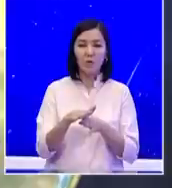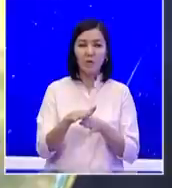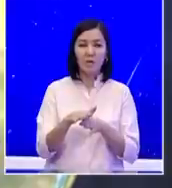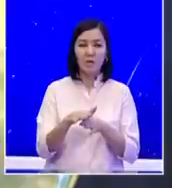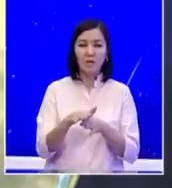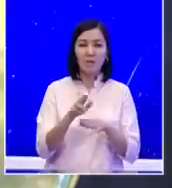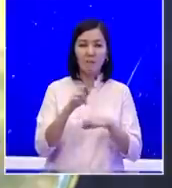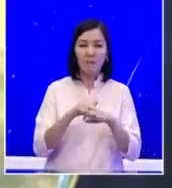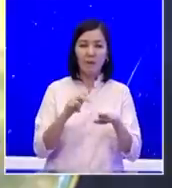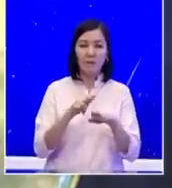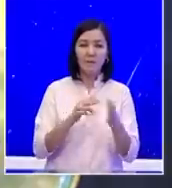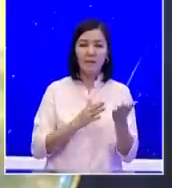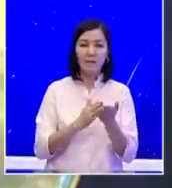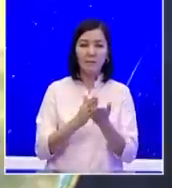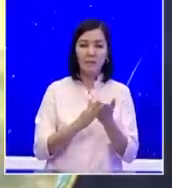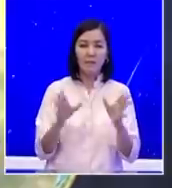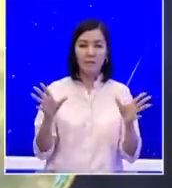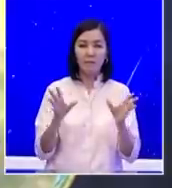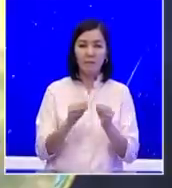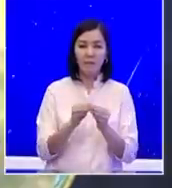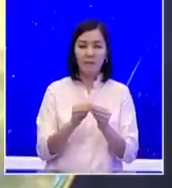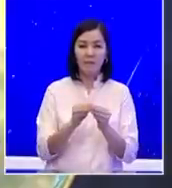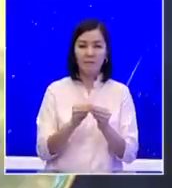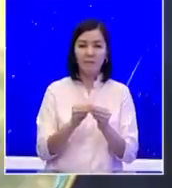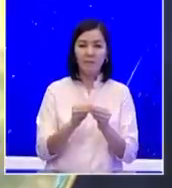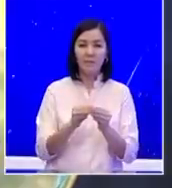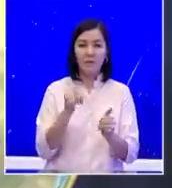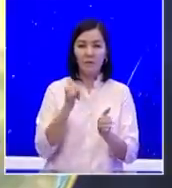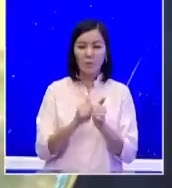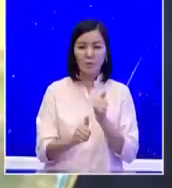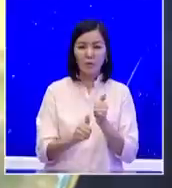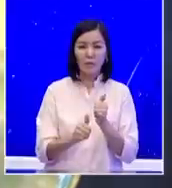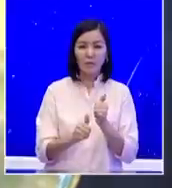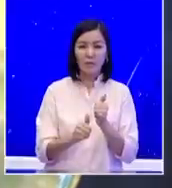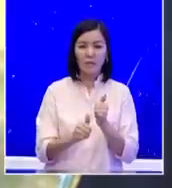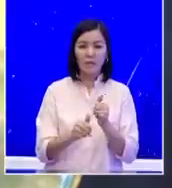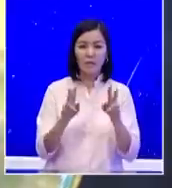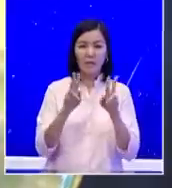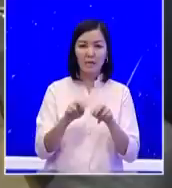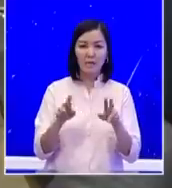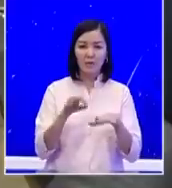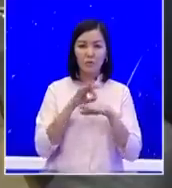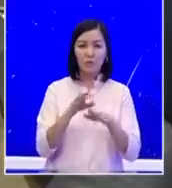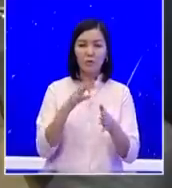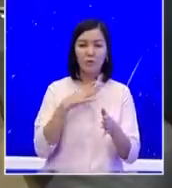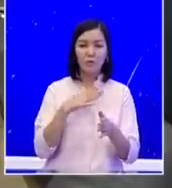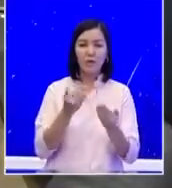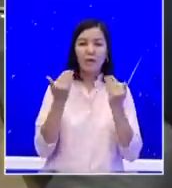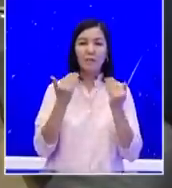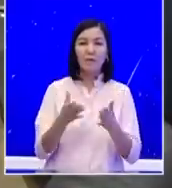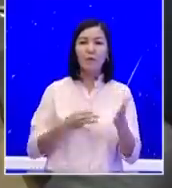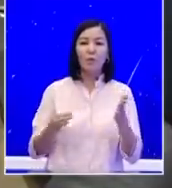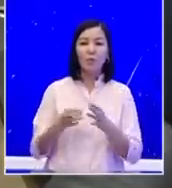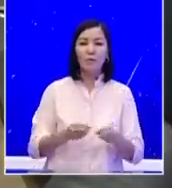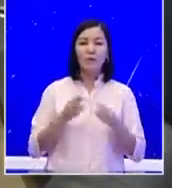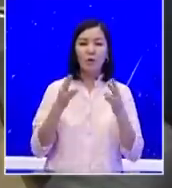жергілікті полиция қызметкерлерімен бірлесе отырып күнделікті рейдтік жұмыстар жүргізуде. Биыл облыста өрт